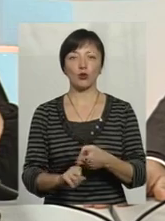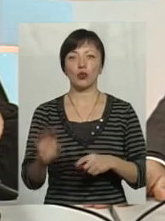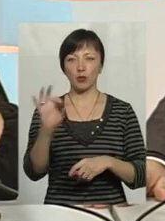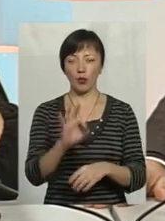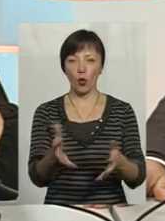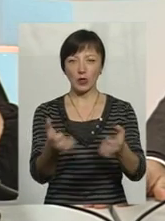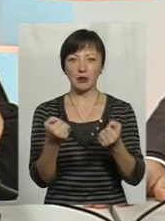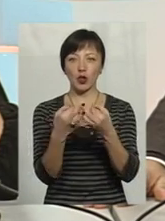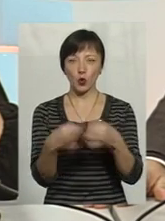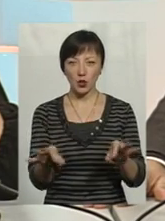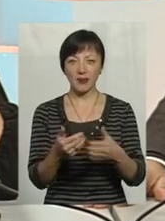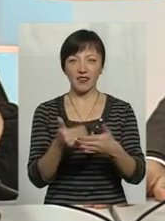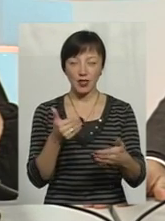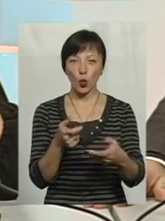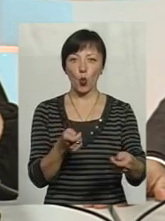на отримання дозволів від